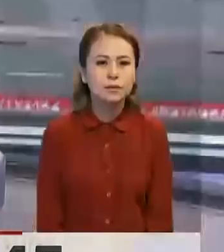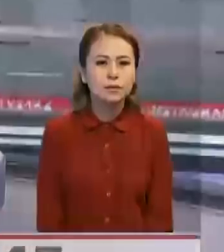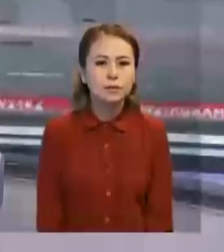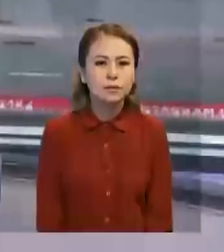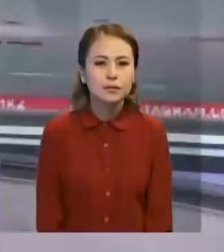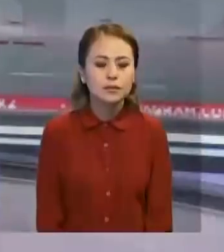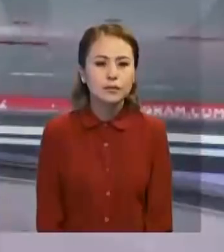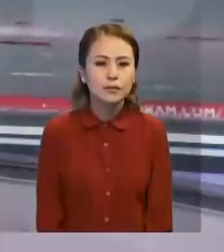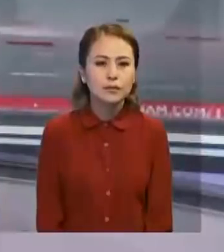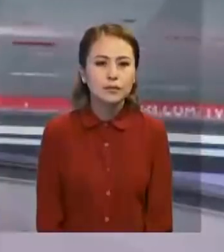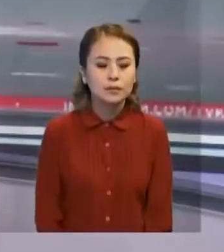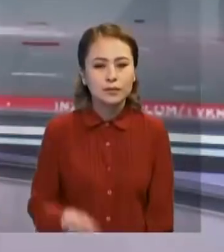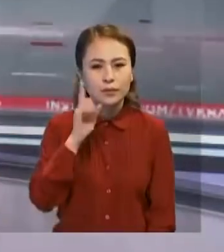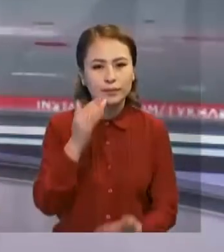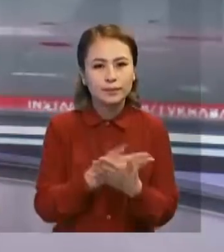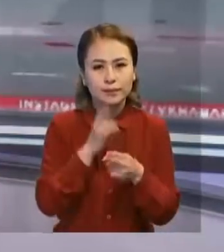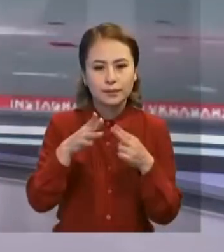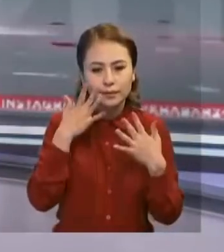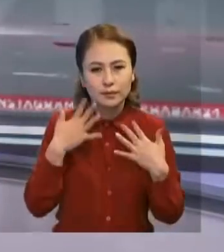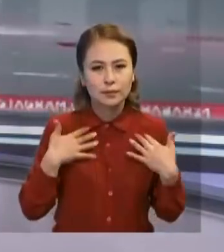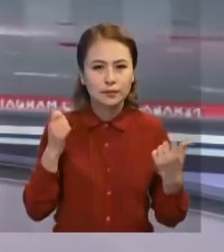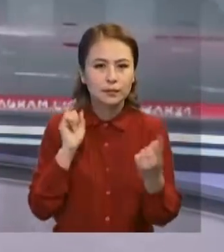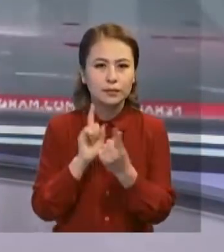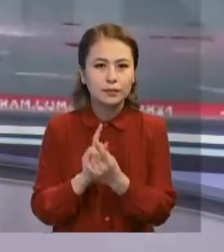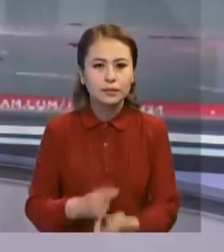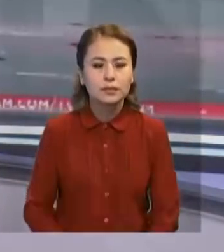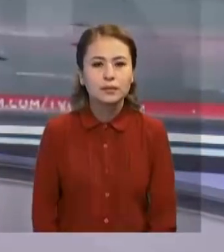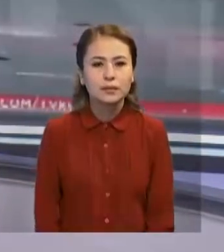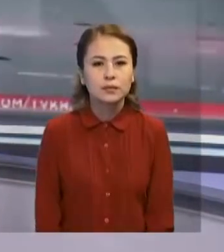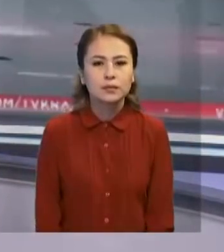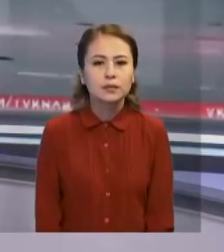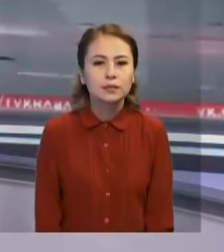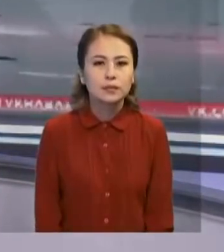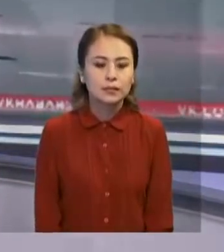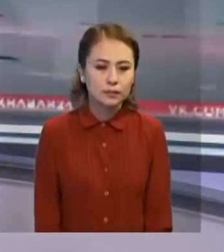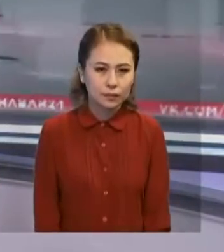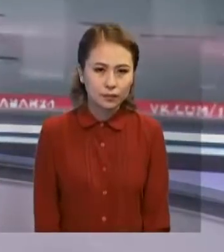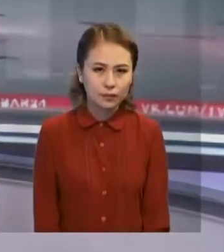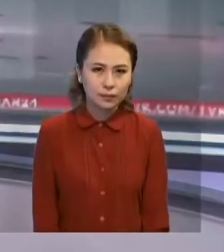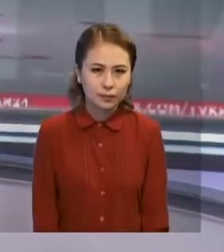Құрметті көрермендер, әзірге айтарымыз осы, келесі сағаттарда қайта жүздескенше.